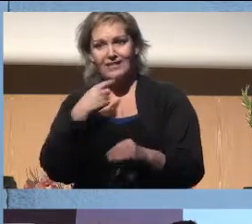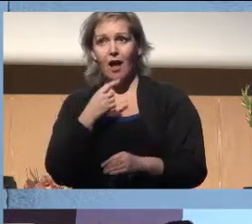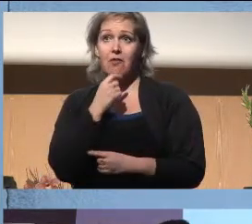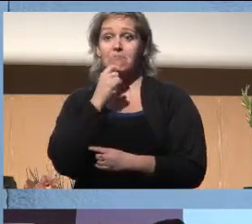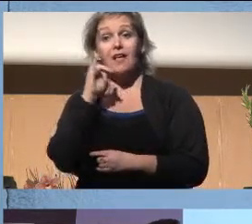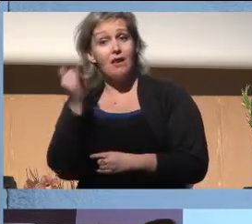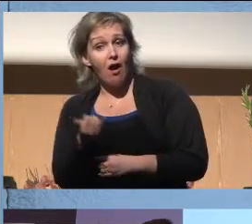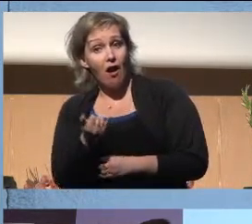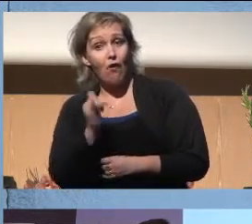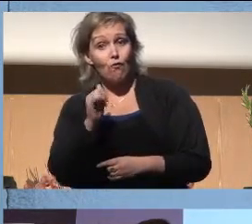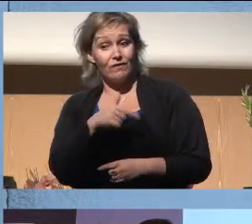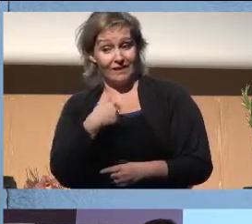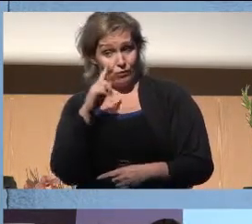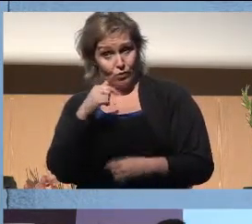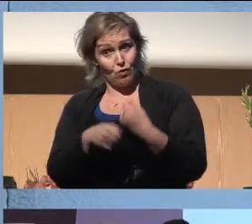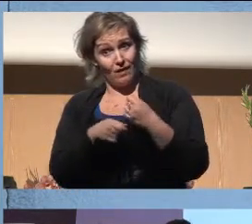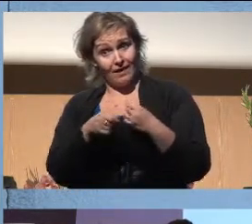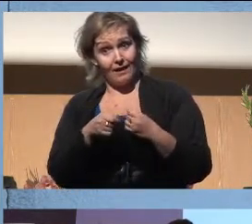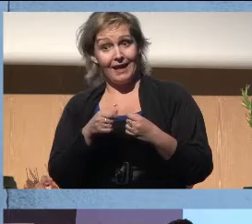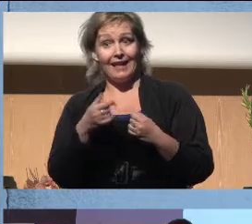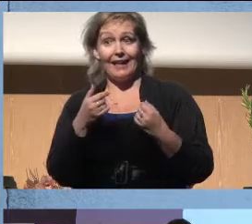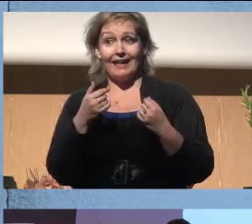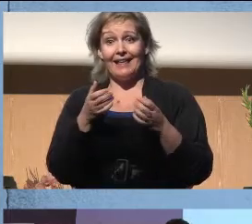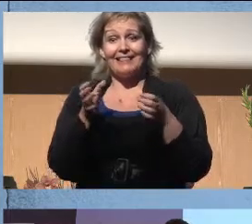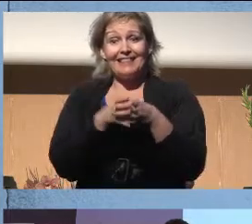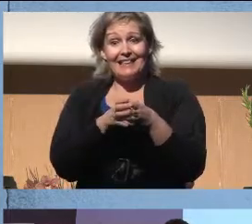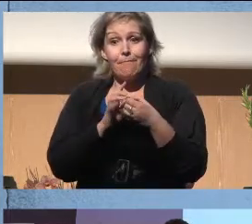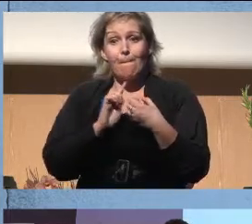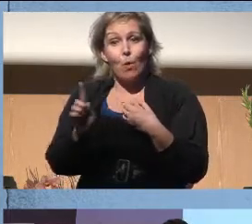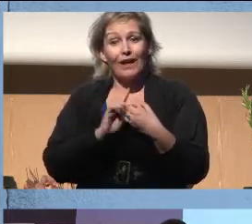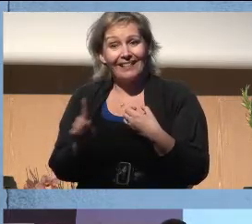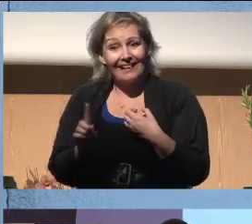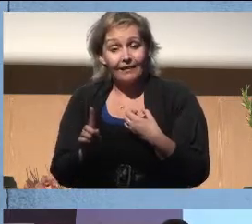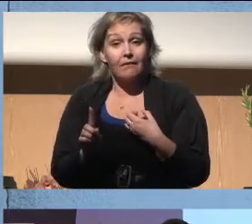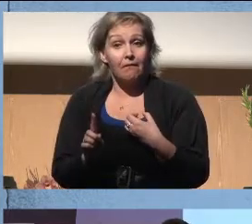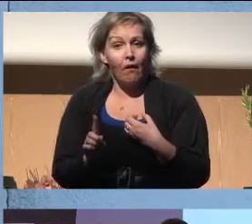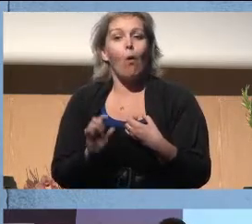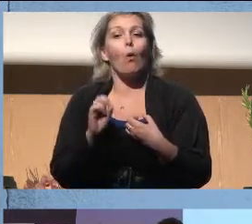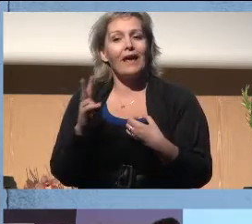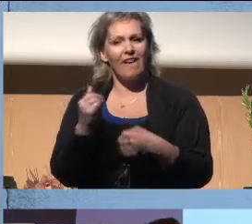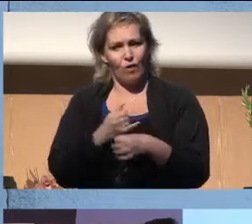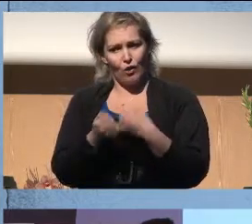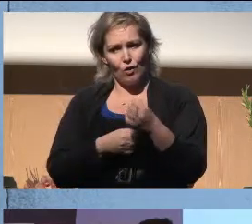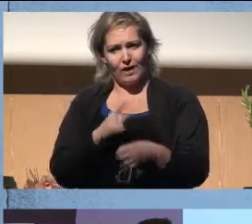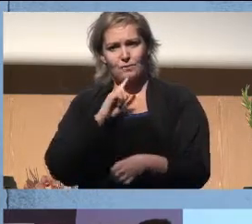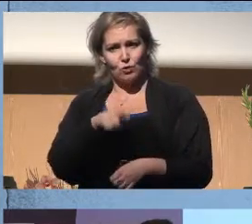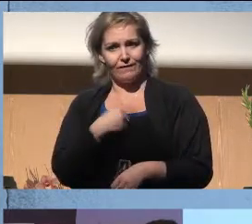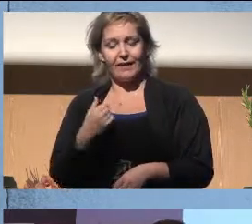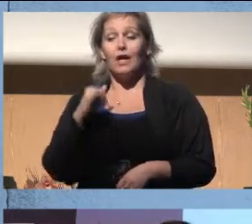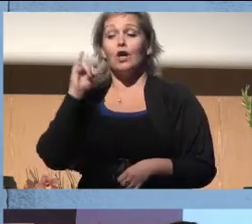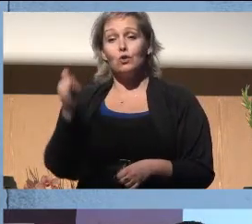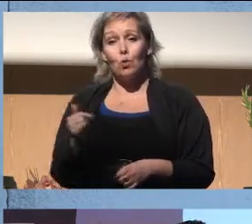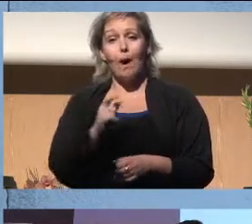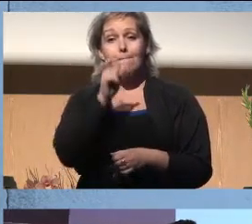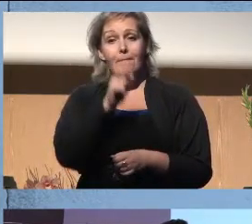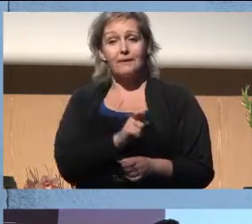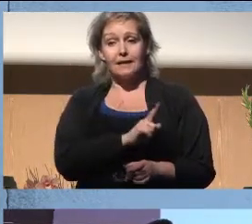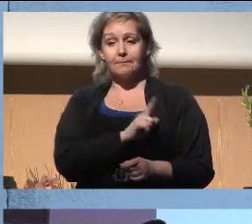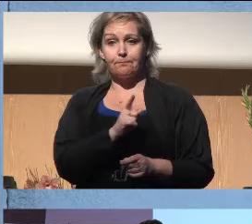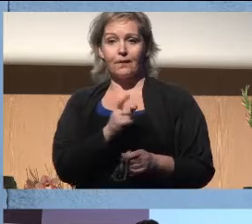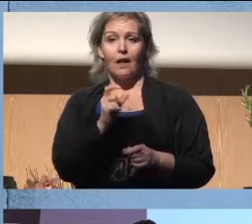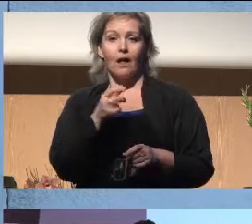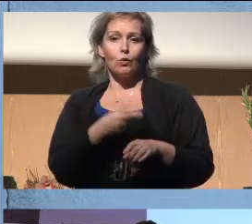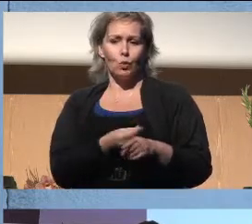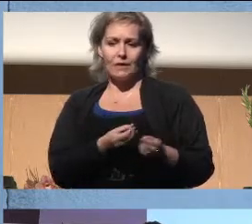ja, varför skulle vi inte kunna göra en teampoliklinik? Okej, hur skulle det kunna gå till, frågar vi. Jo, patienten lämnar